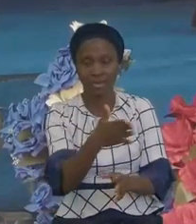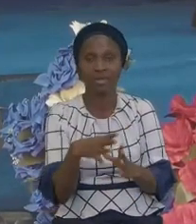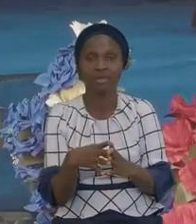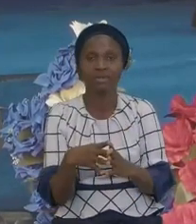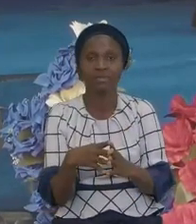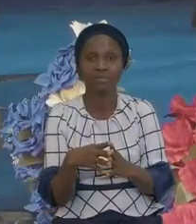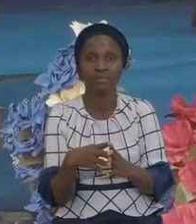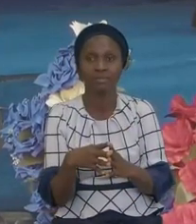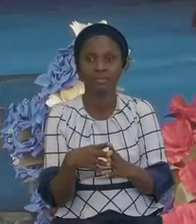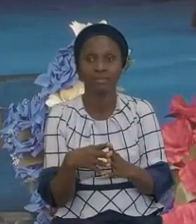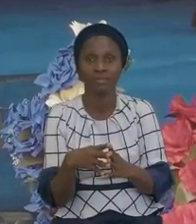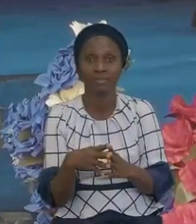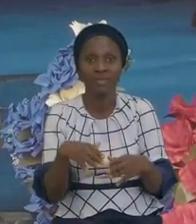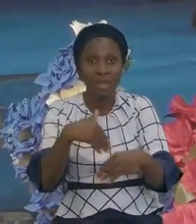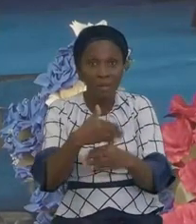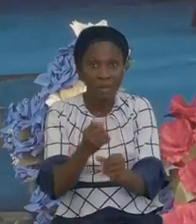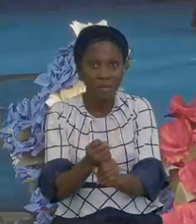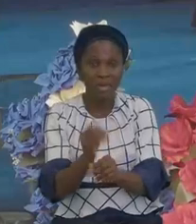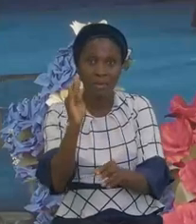tracée par le Dieu du ciel.